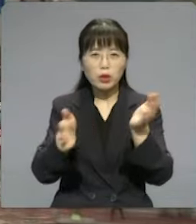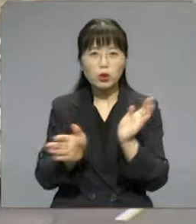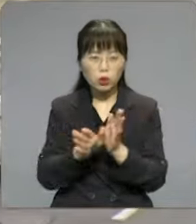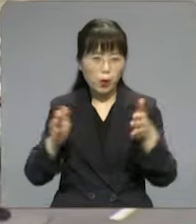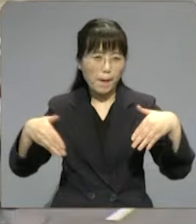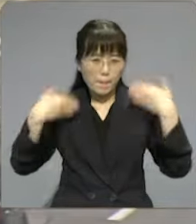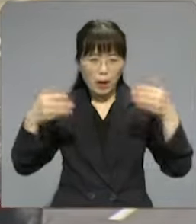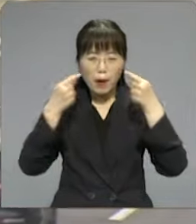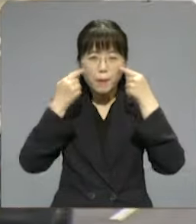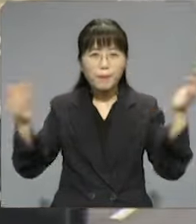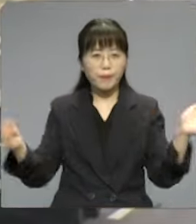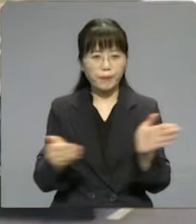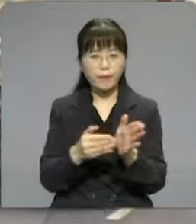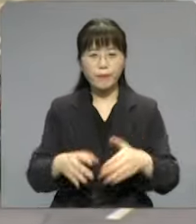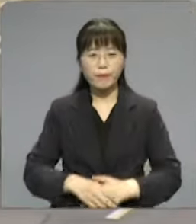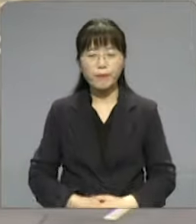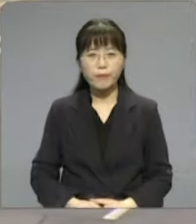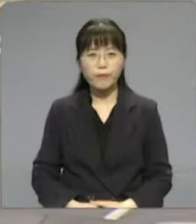바람이 확인됐습니다.